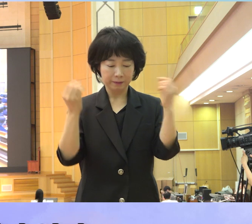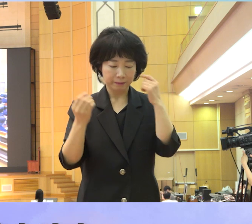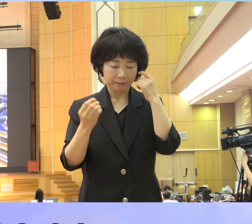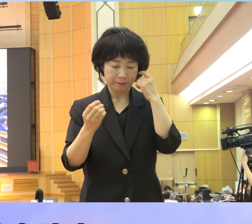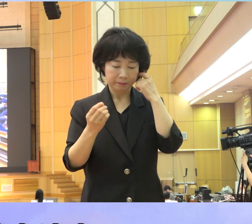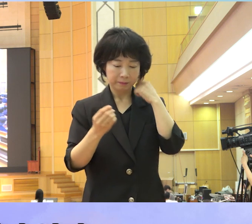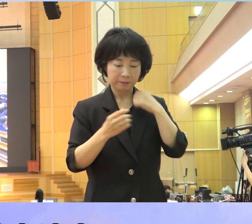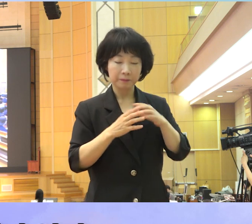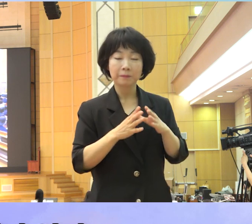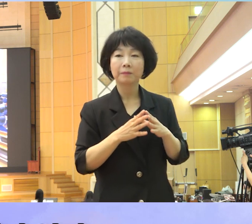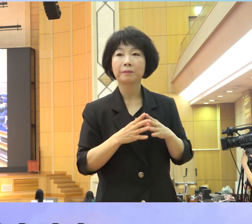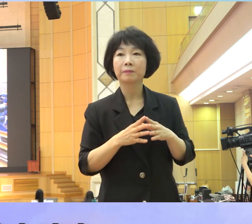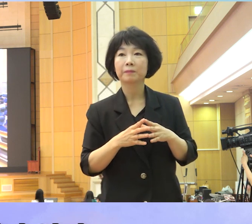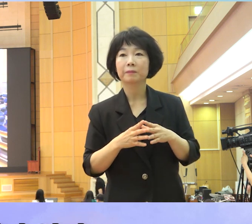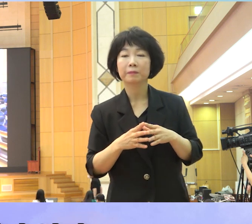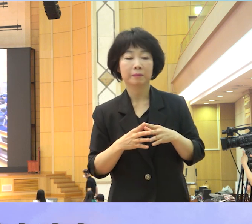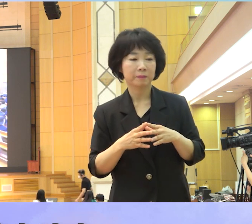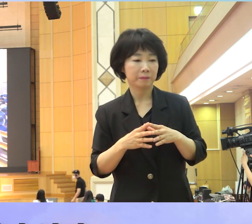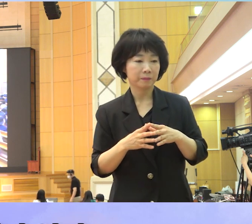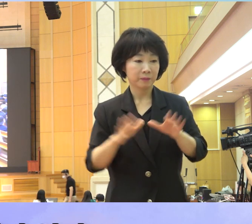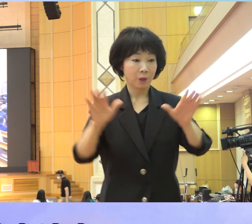아멘.